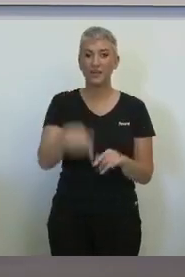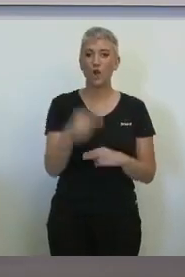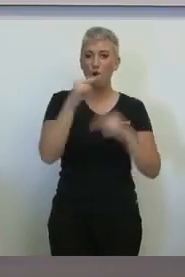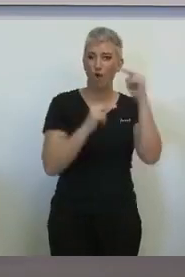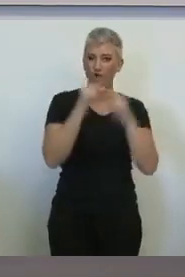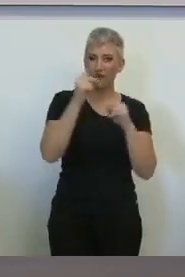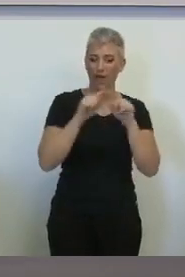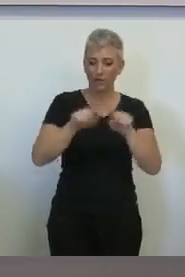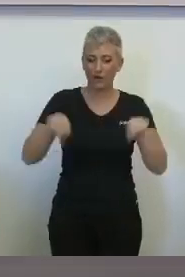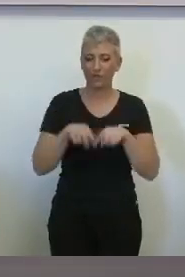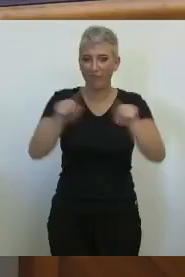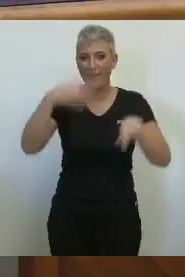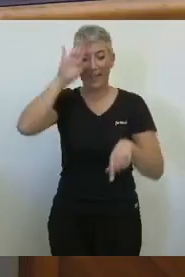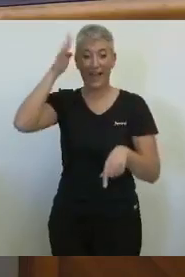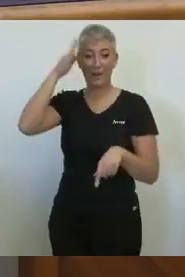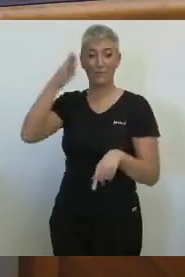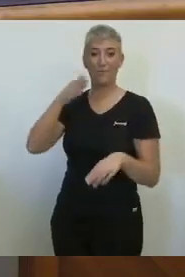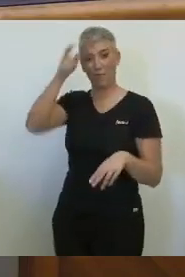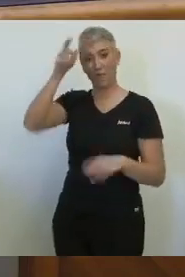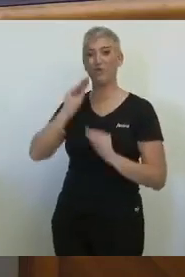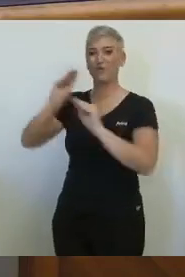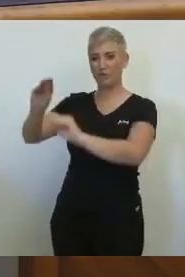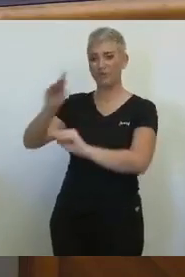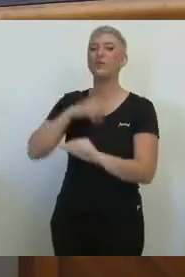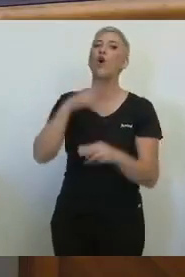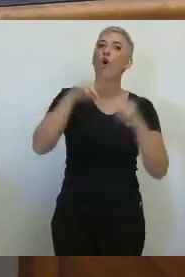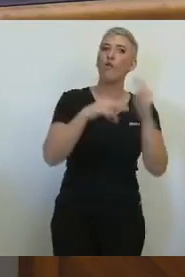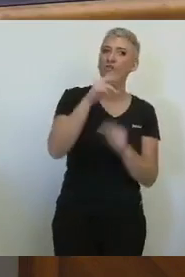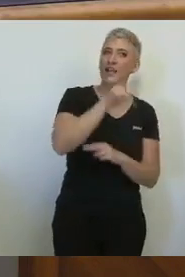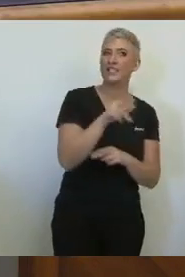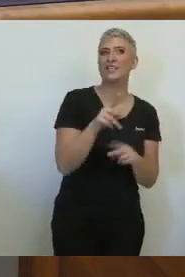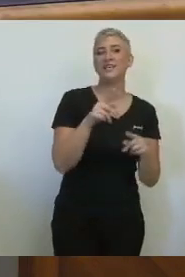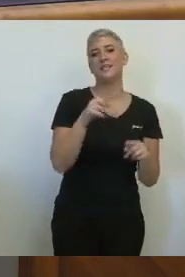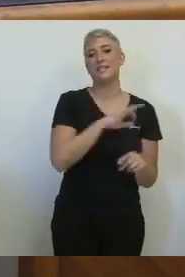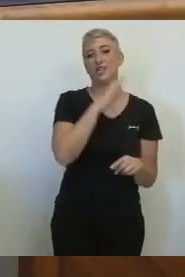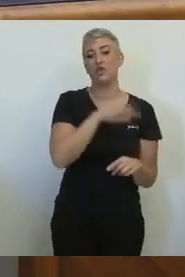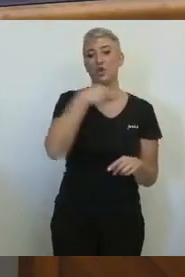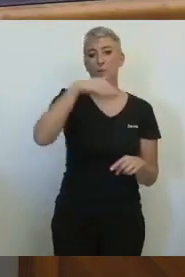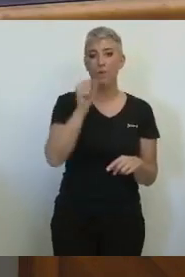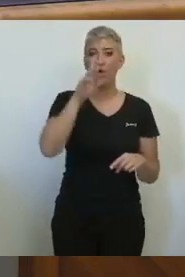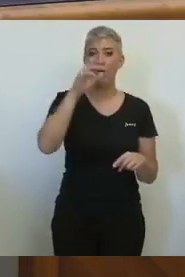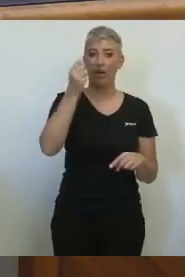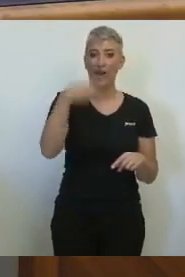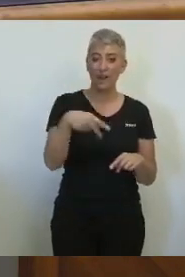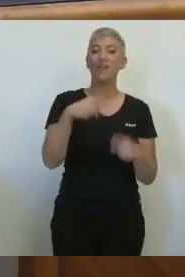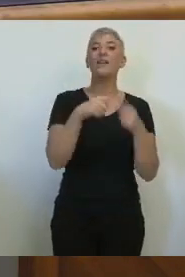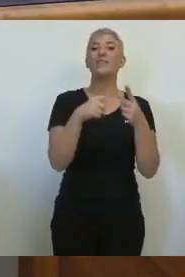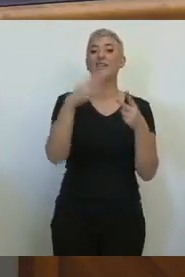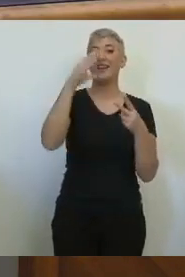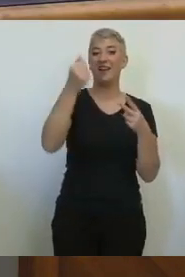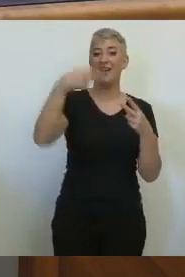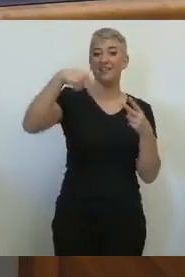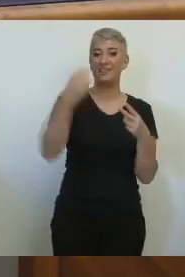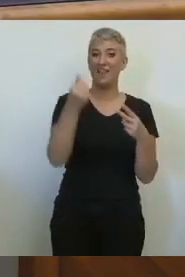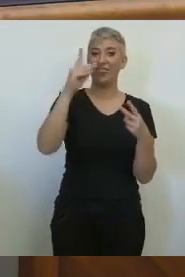de les Redones, entre la seva obra, l'obra del senyor Cañadas i l'obra del senyor Morán, vostès han aprovat dictàmens per valor de